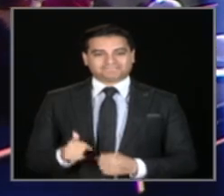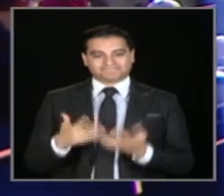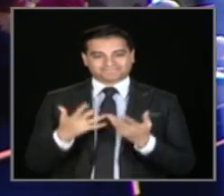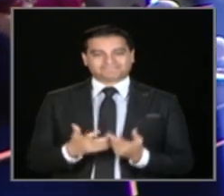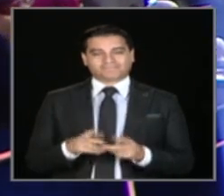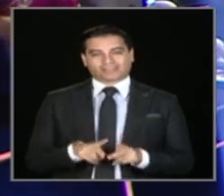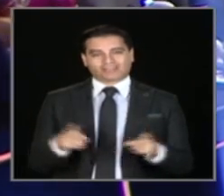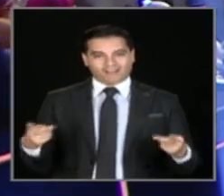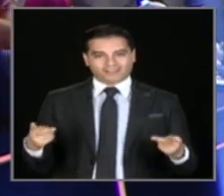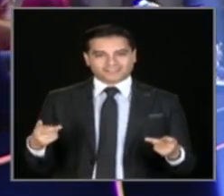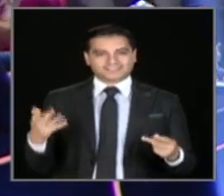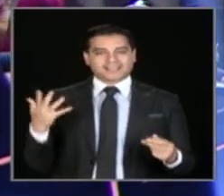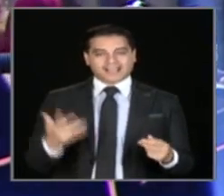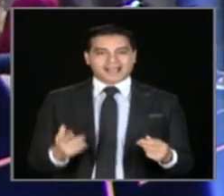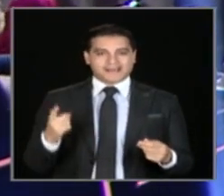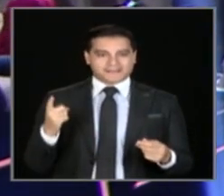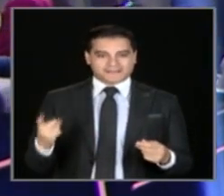النتيجه اتغيرت،